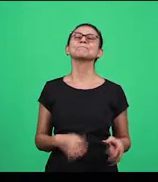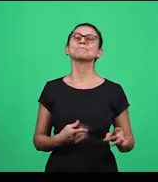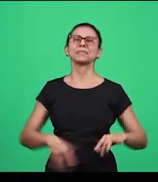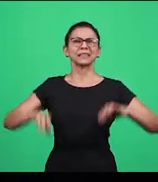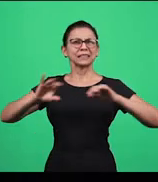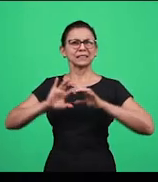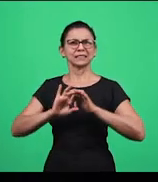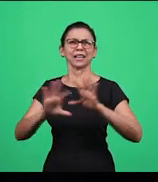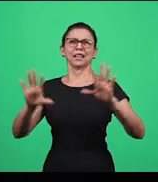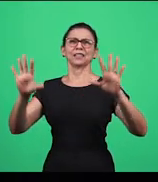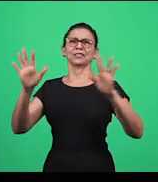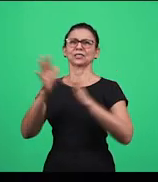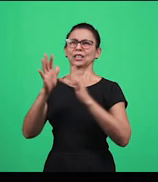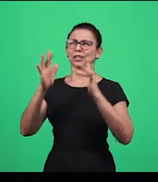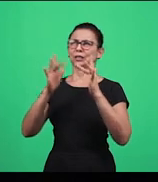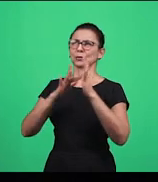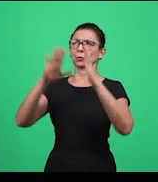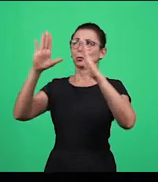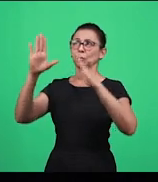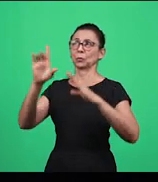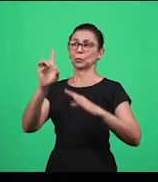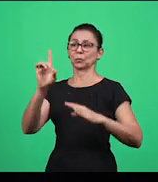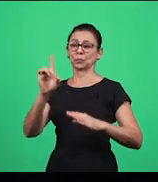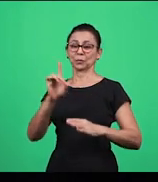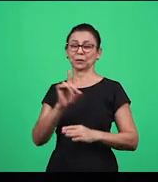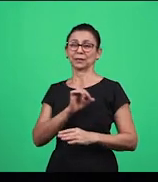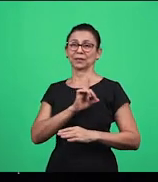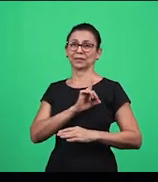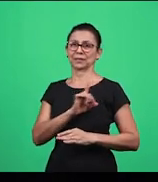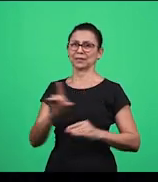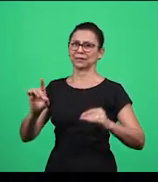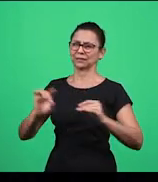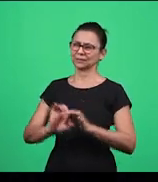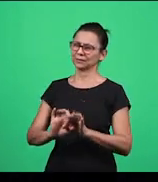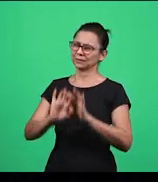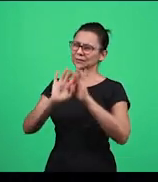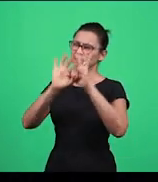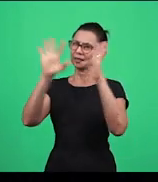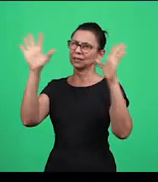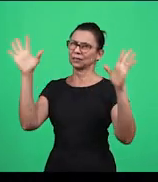тебе. Позволь небесному свету войти.